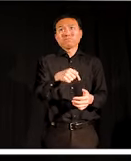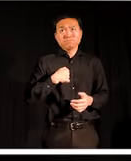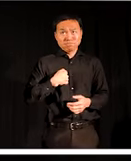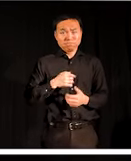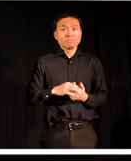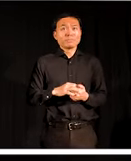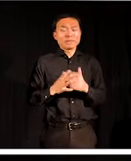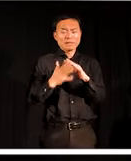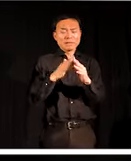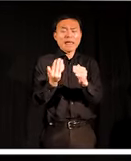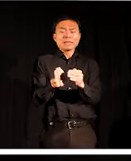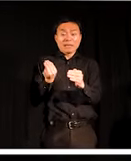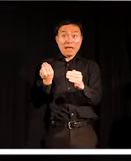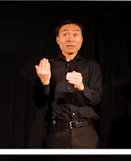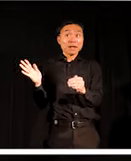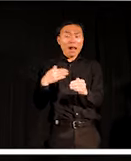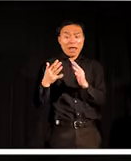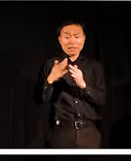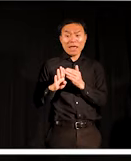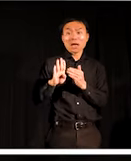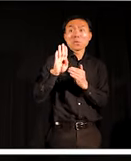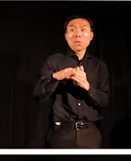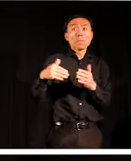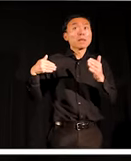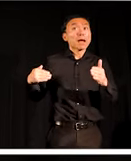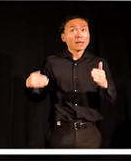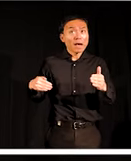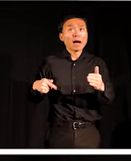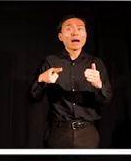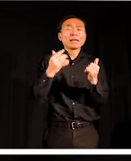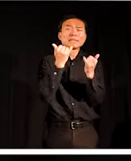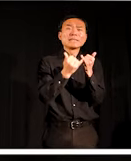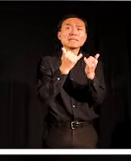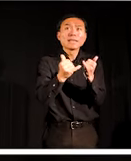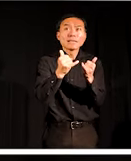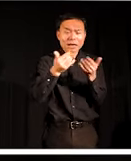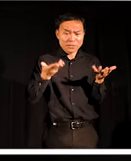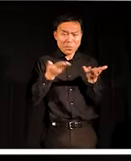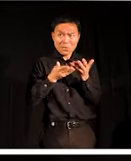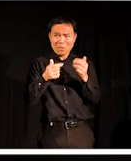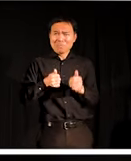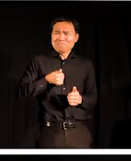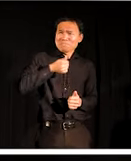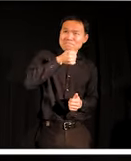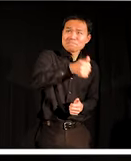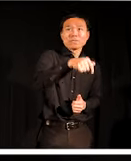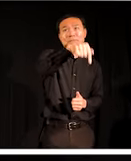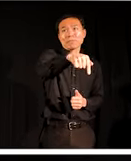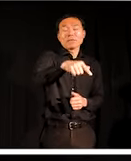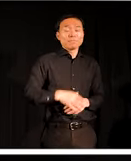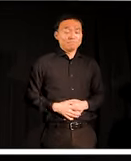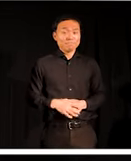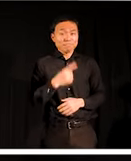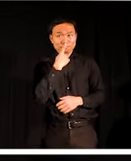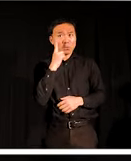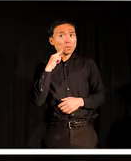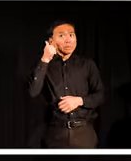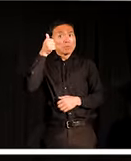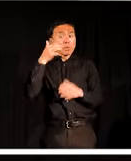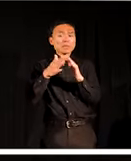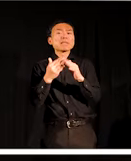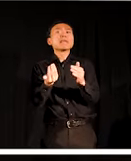あの戦前から戦後にかけて親戚たちが働けに出ている街であり私の父もですね戦前